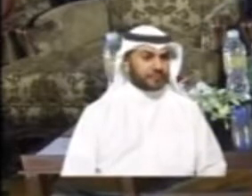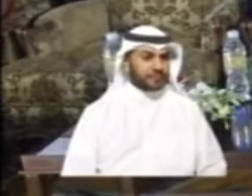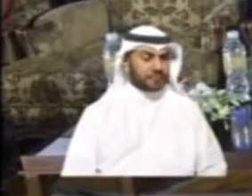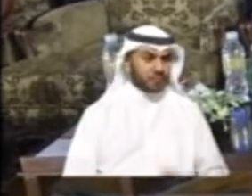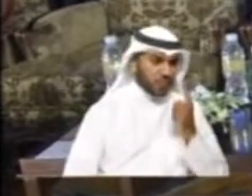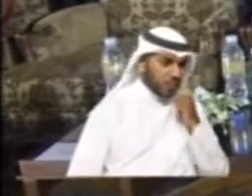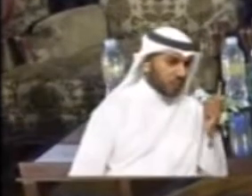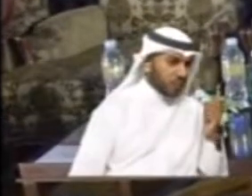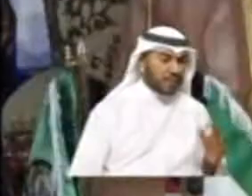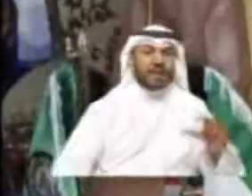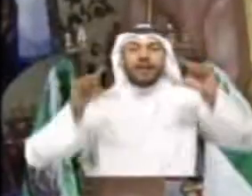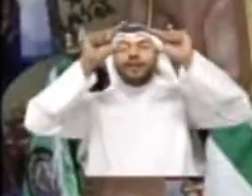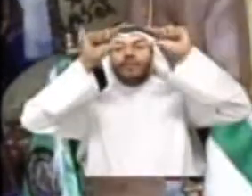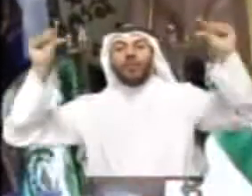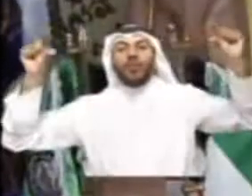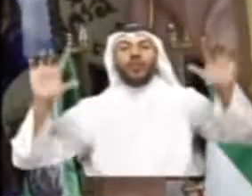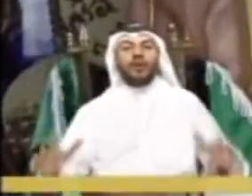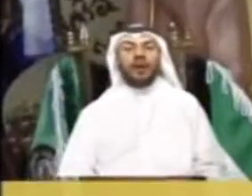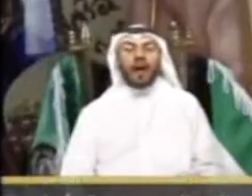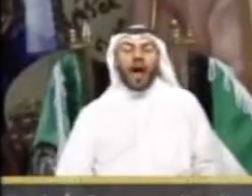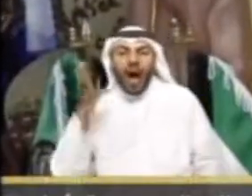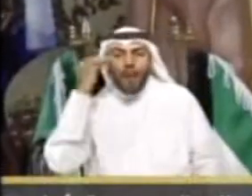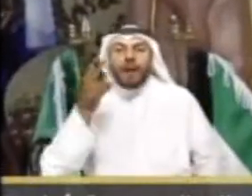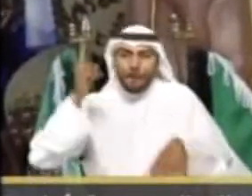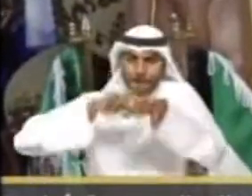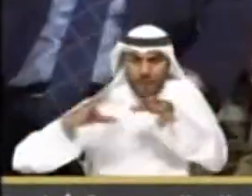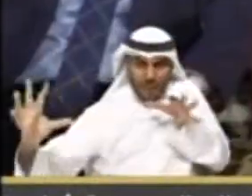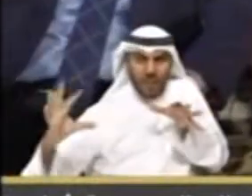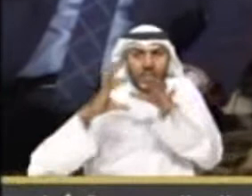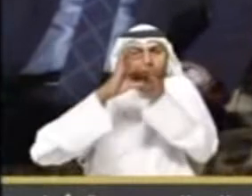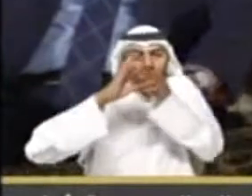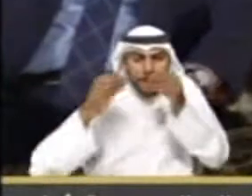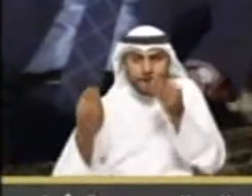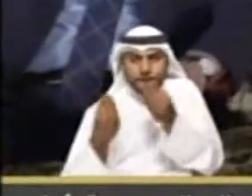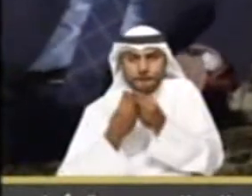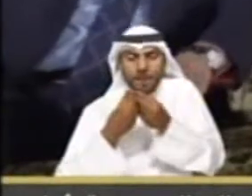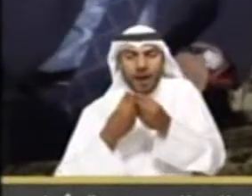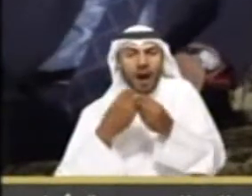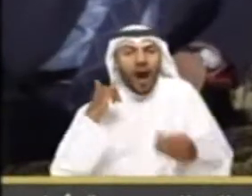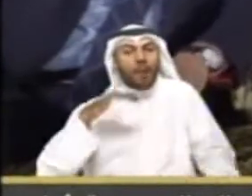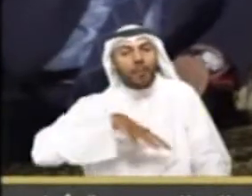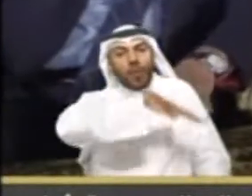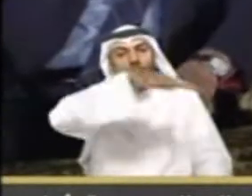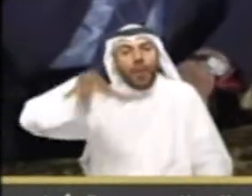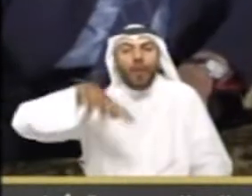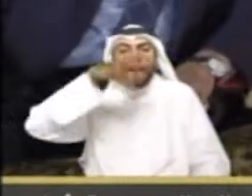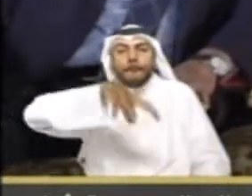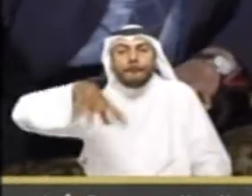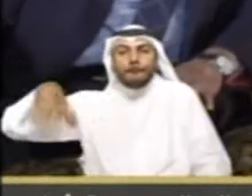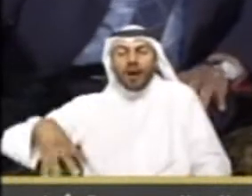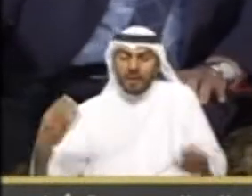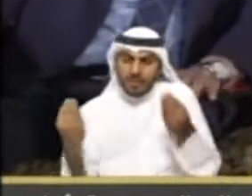تحت شعار نحو إعادة بناء التعاون والشراكة بين العالم العربي وتركيا، انطلقت فعاليات